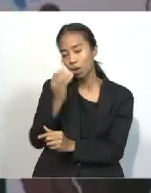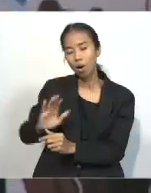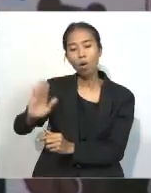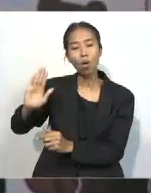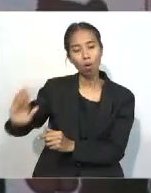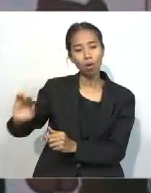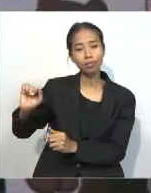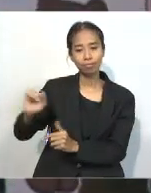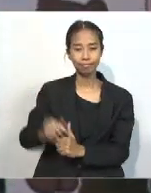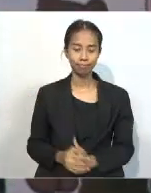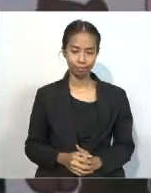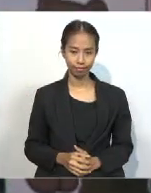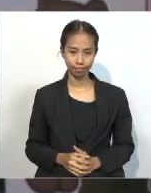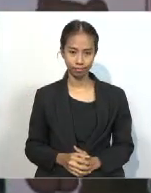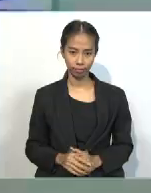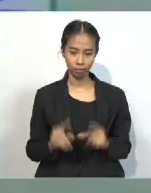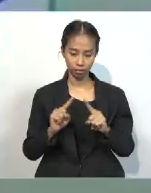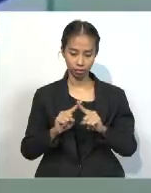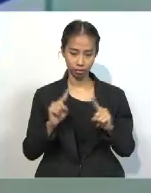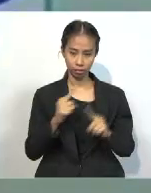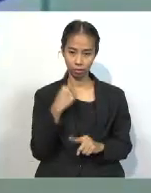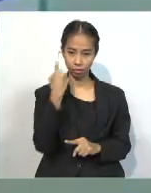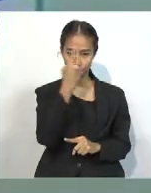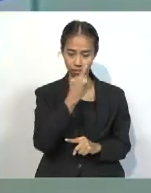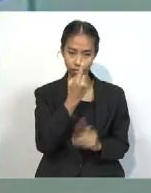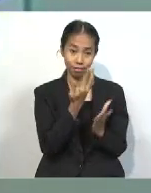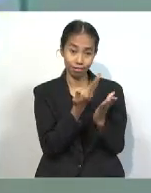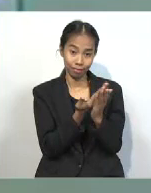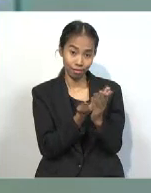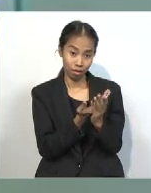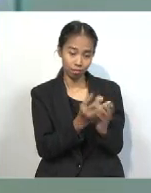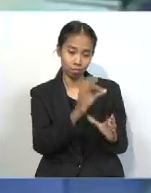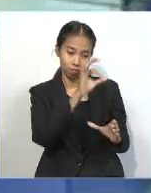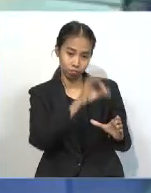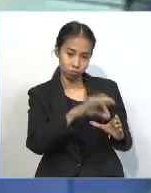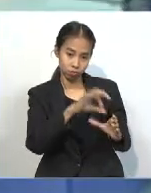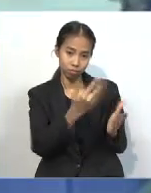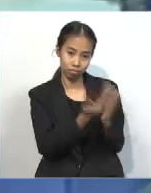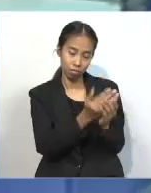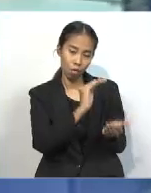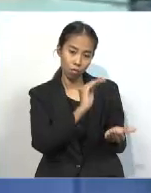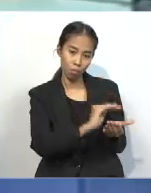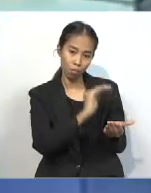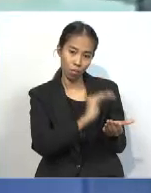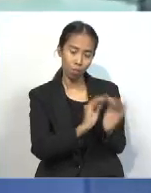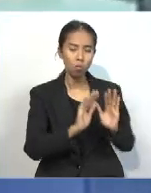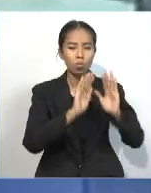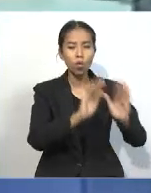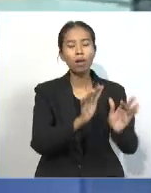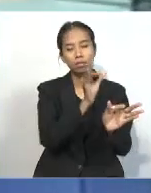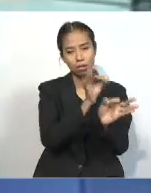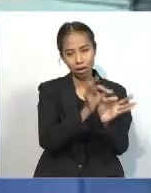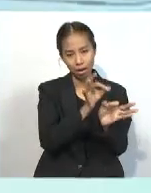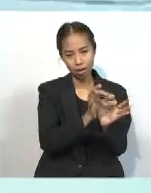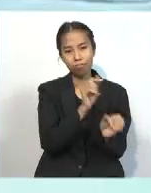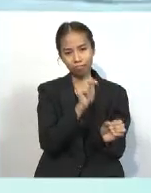เบี้ยเชิงนโยบายครั้งนี้แต่ว่าใครที่ออมเงินค่ะเขาบอกว่าใครที่ออมเงินหรือว่ามีเงินฝากอยู่ในธ